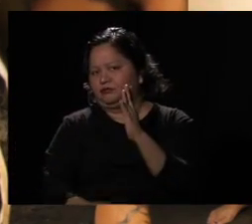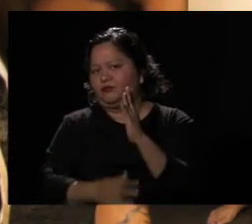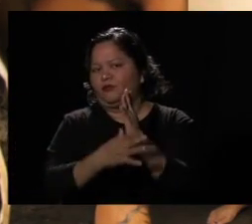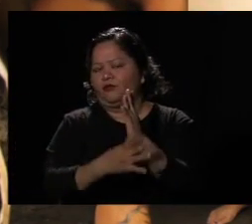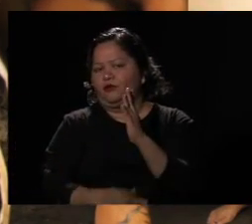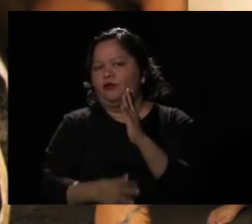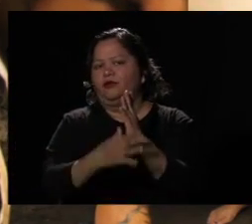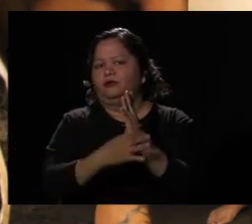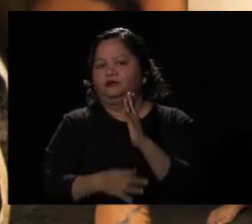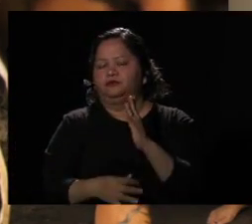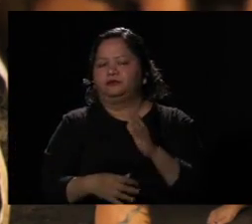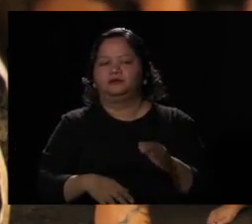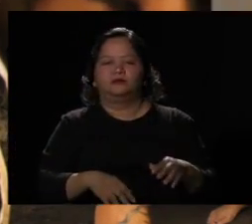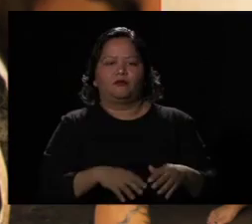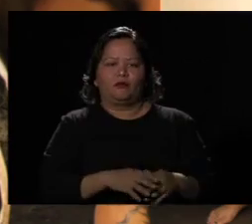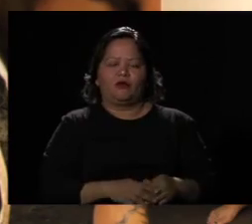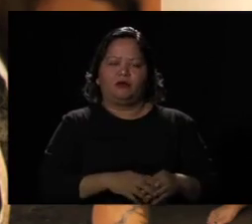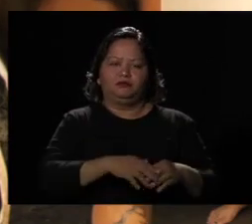tatalo